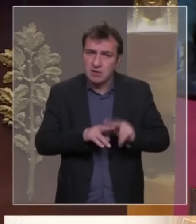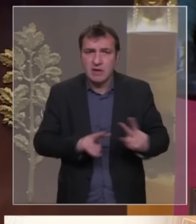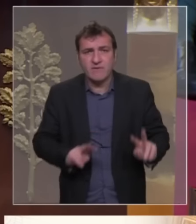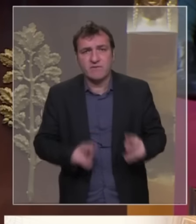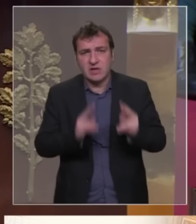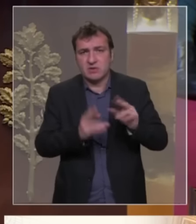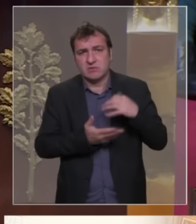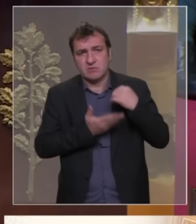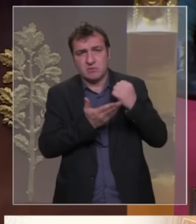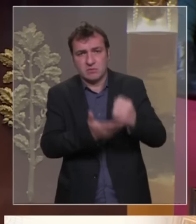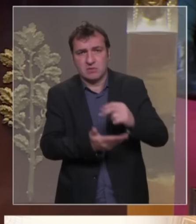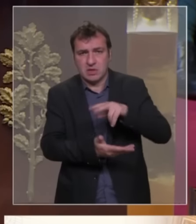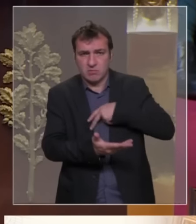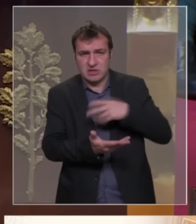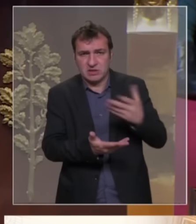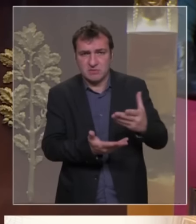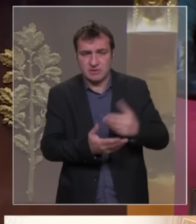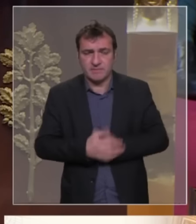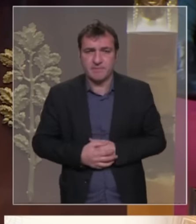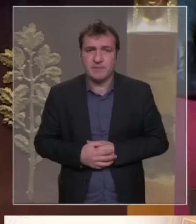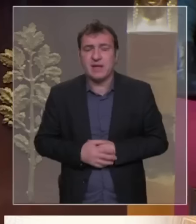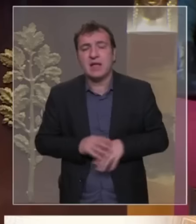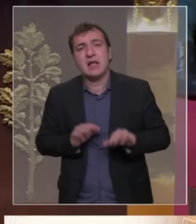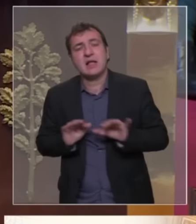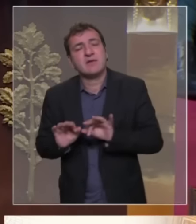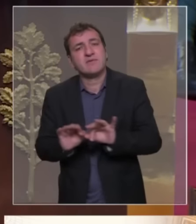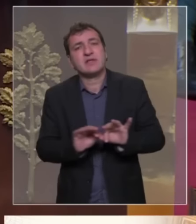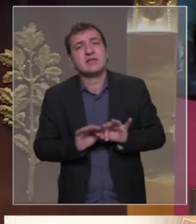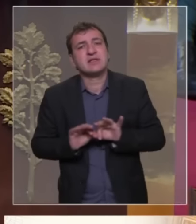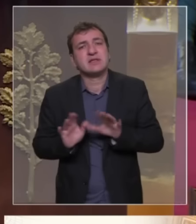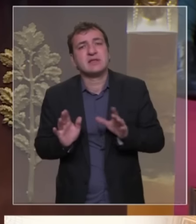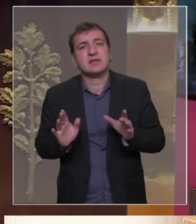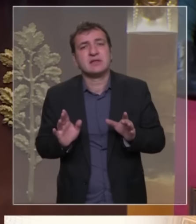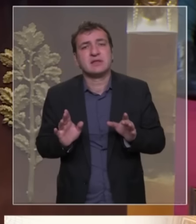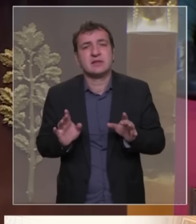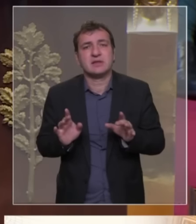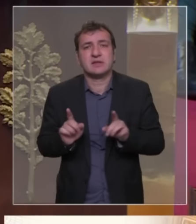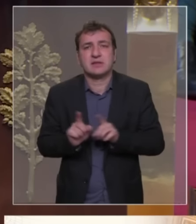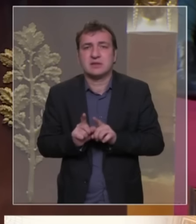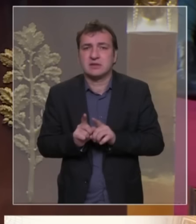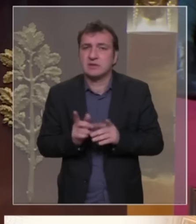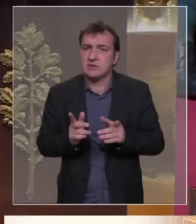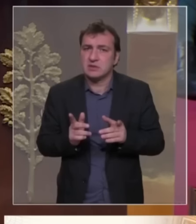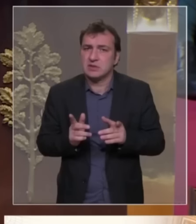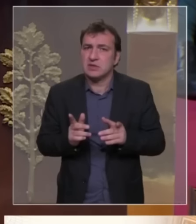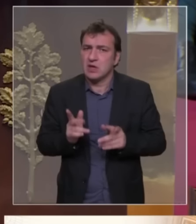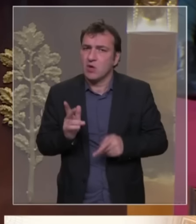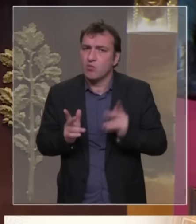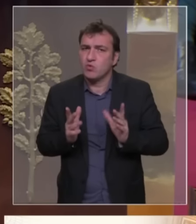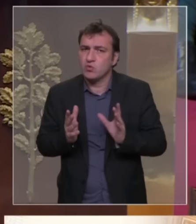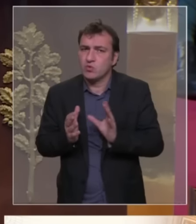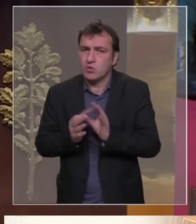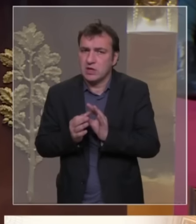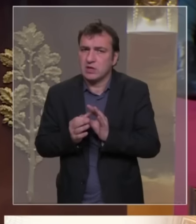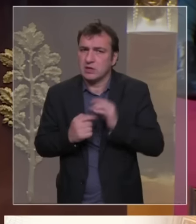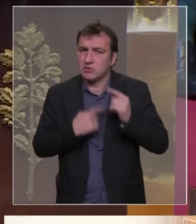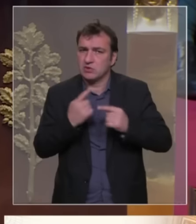notre patrimoine. La fraternité, c'est aussi de tisser davantage de liens entre les